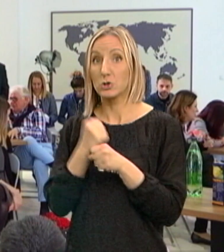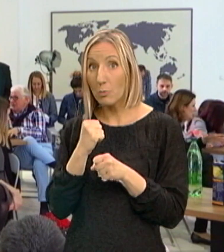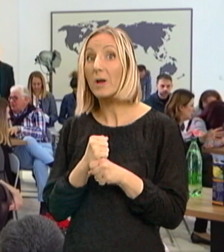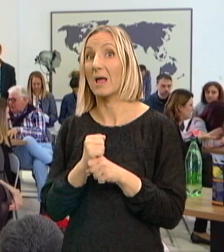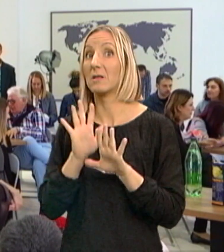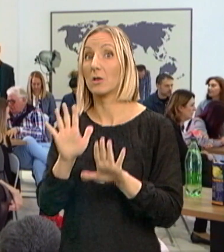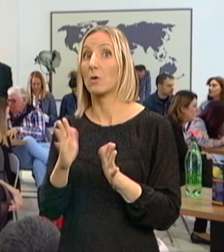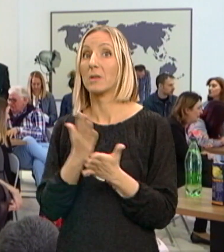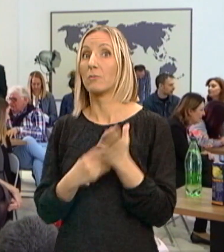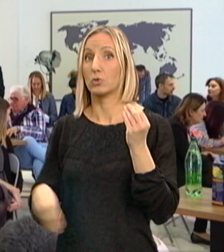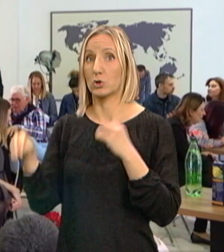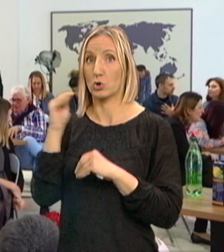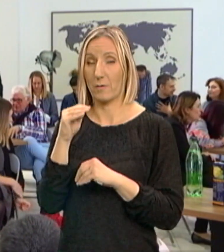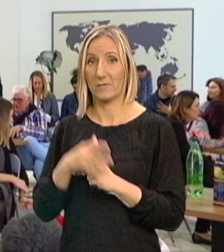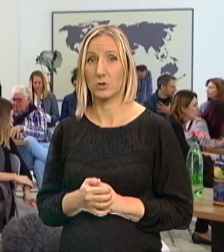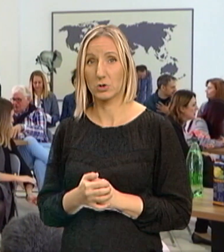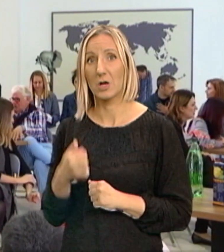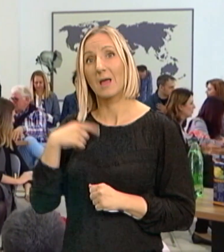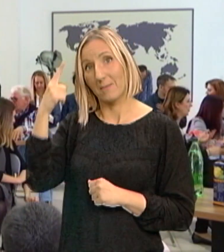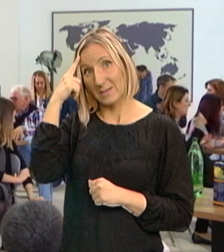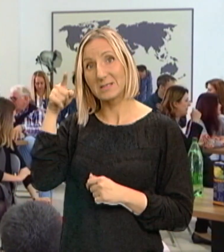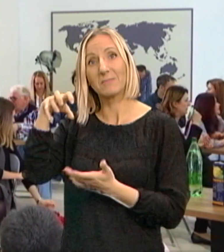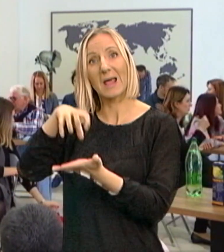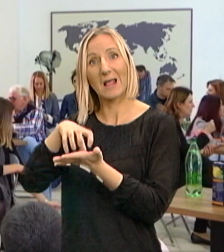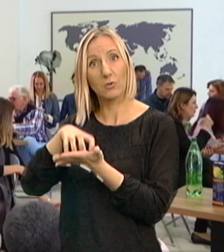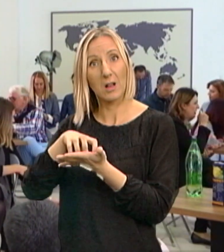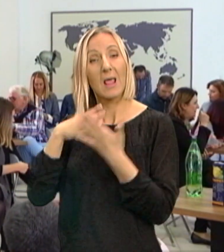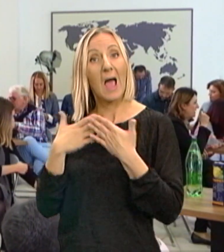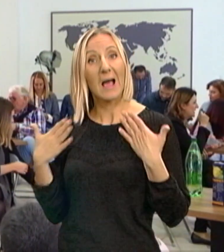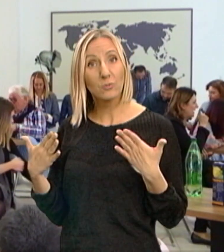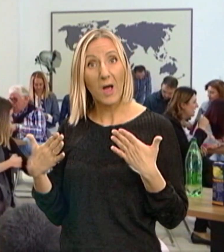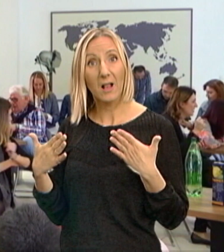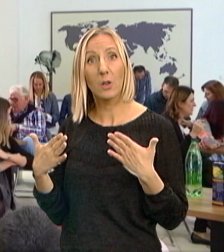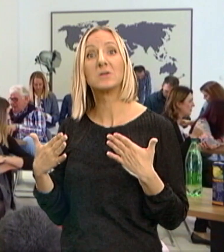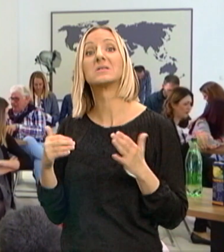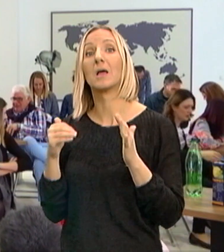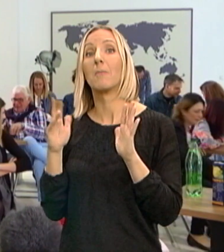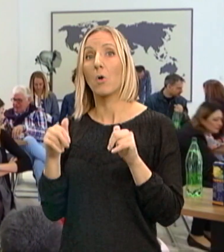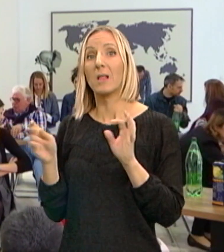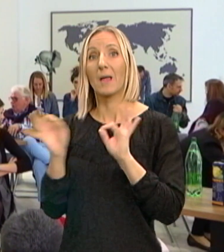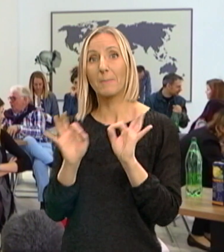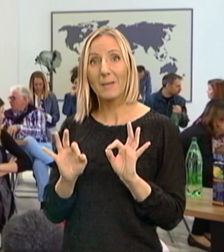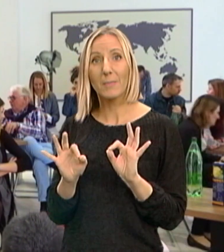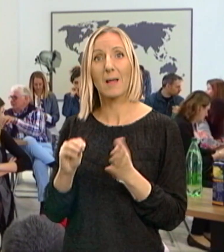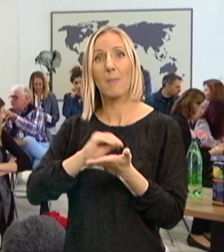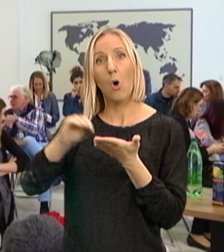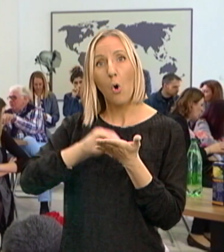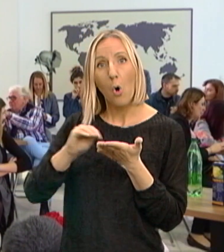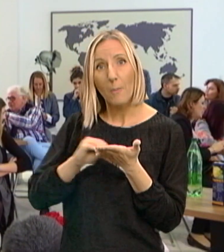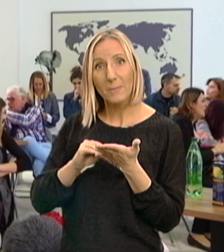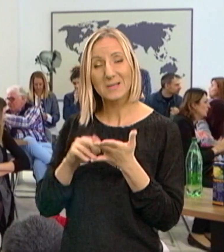više. Takođe mislim da bi redakcija Aktuelnosti mogla da priprema opis,